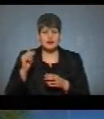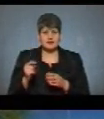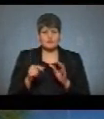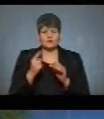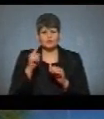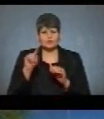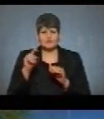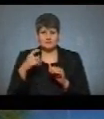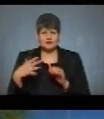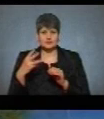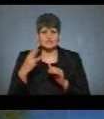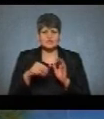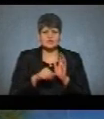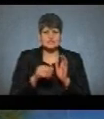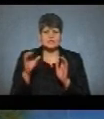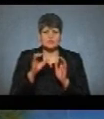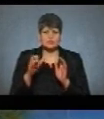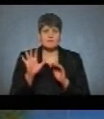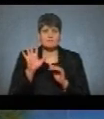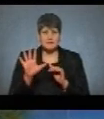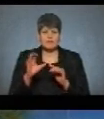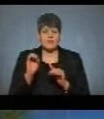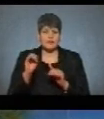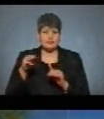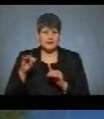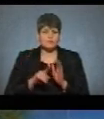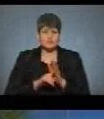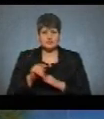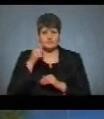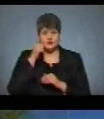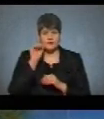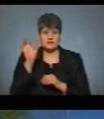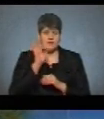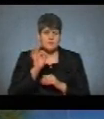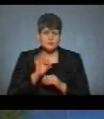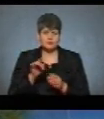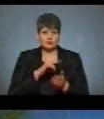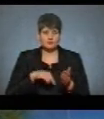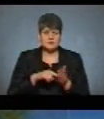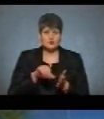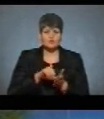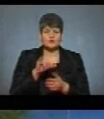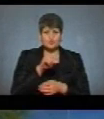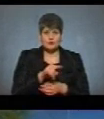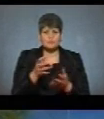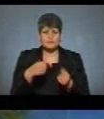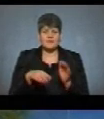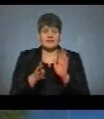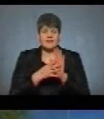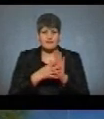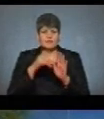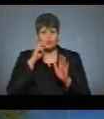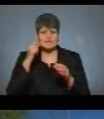36 секунд. Зазначу, п'ятий етап Кубку світу з біатлону розпочався вчора у німецькому місті Рупольдинг. Участь у ньому беруть 9